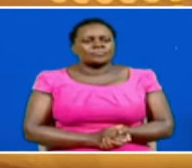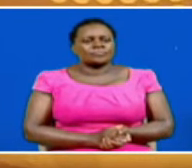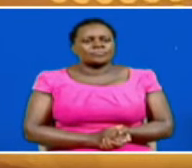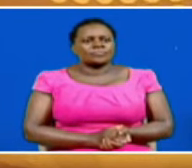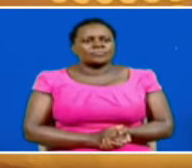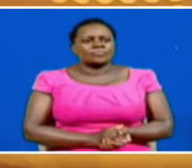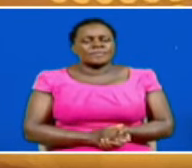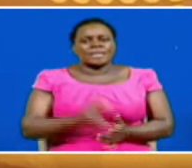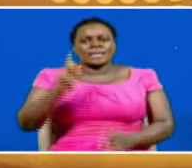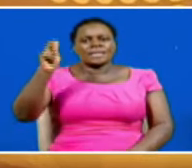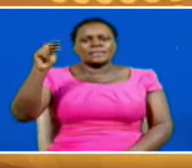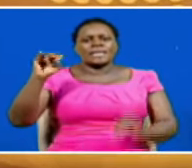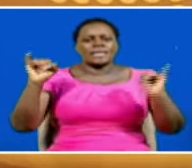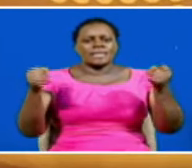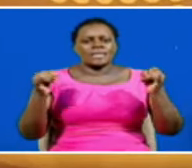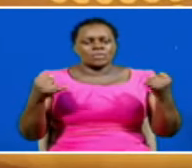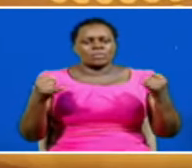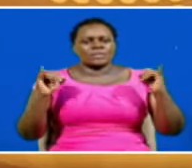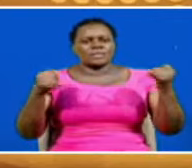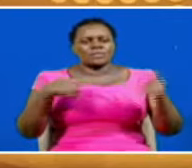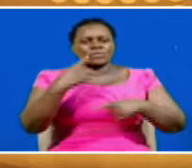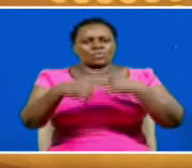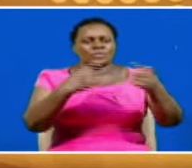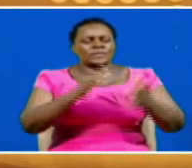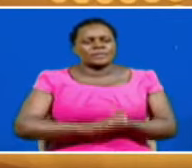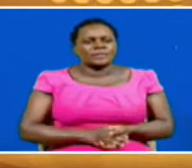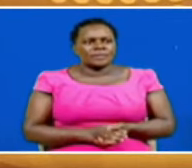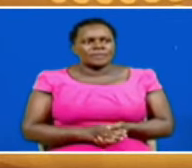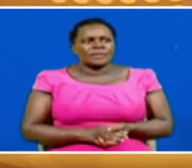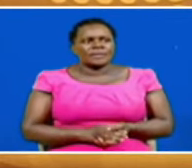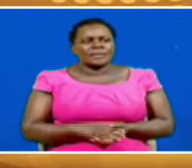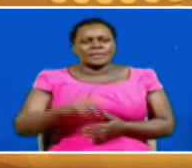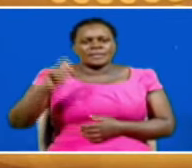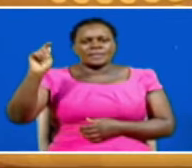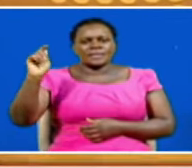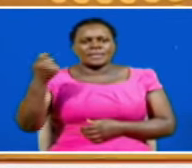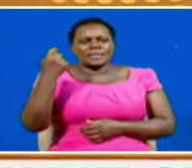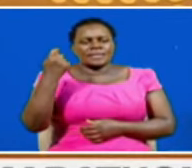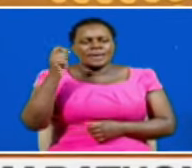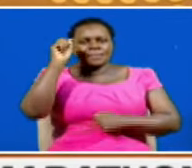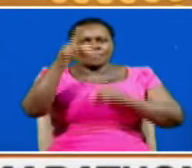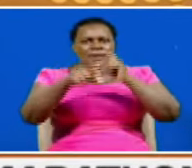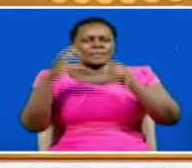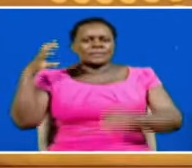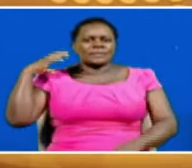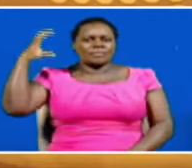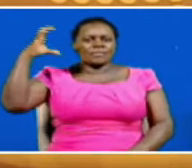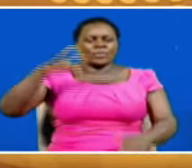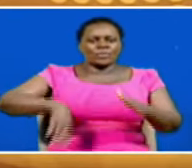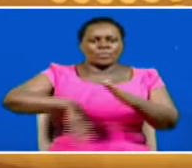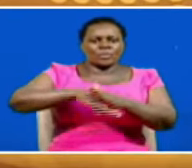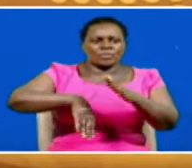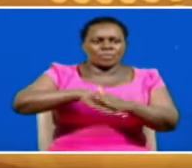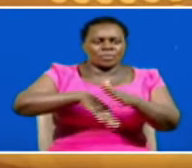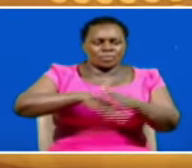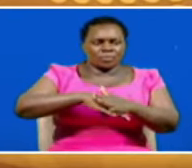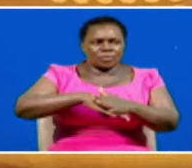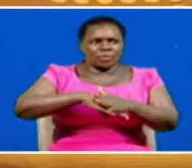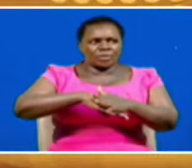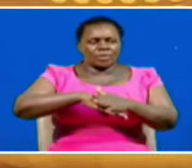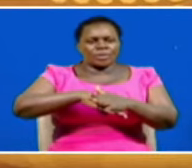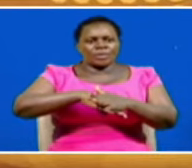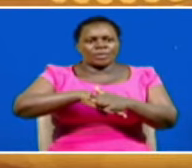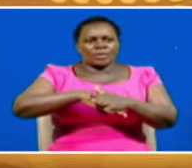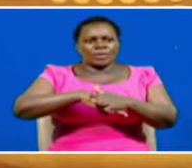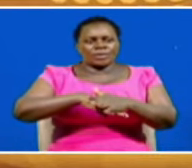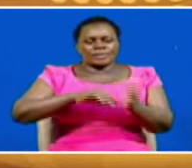Na wale waliosalia kwenye KTN News tuendelee kuendelea viwanjani, ambapo Kirinyaga Stars FC ndio mabingwa wa soka za Tujiamini Cheza Dimba,